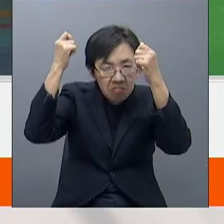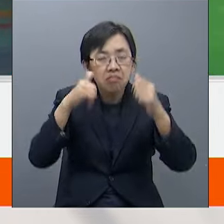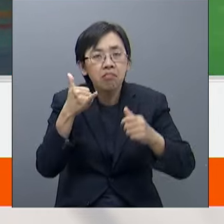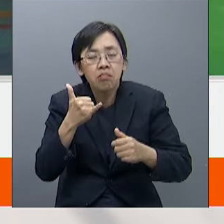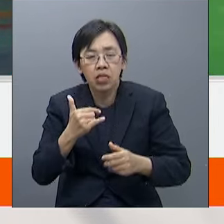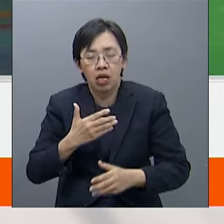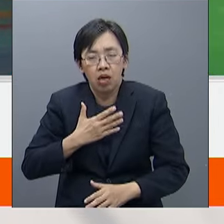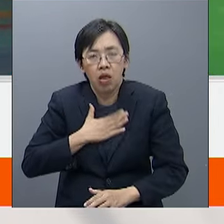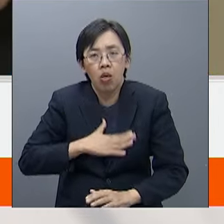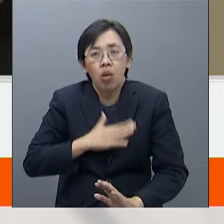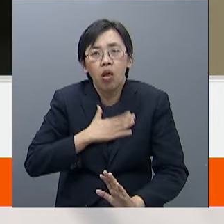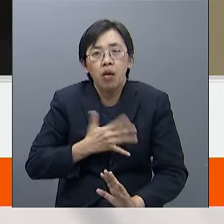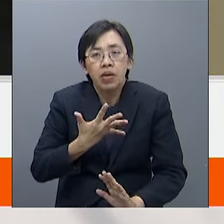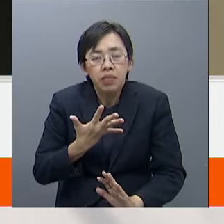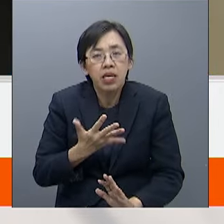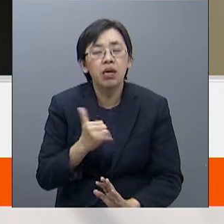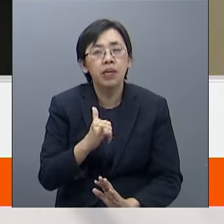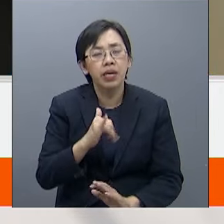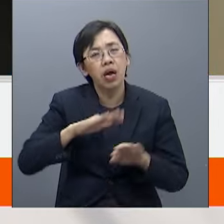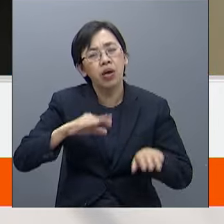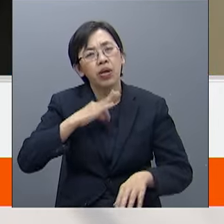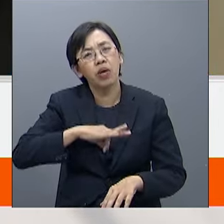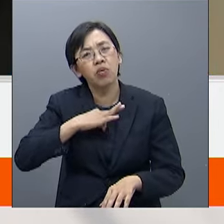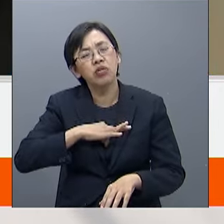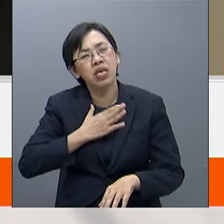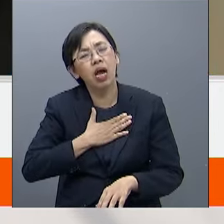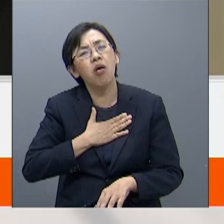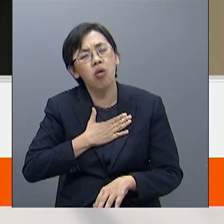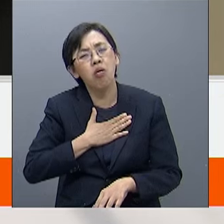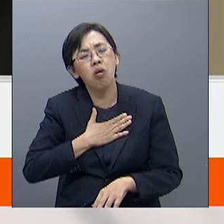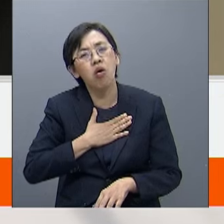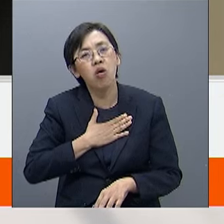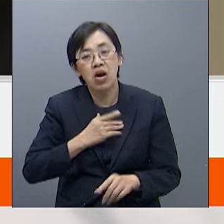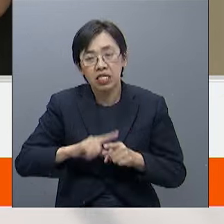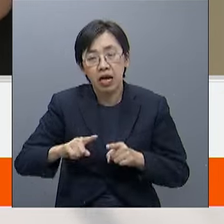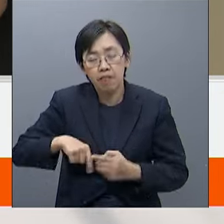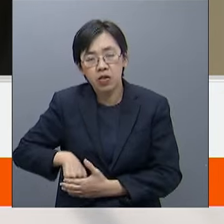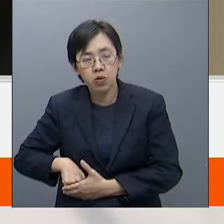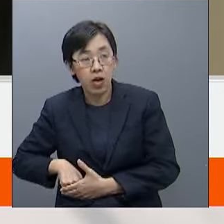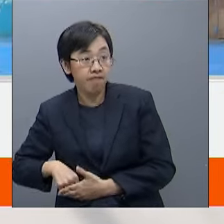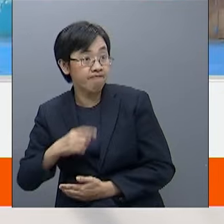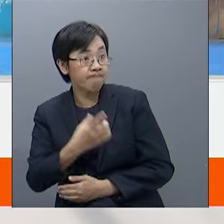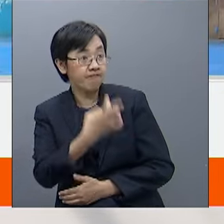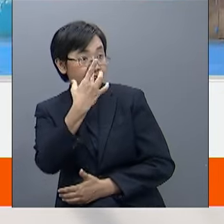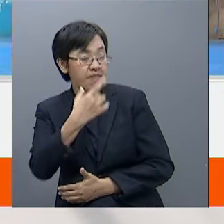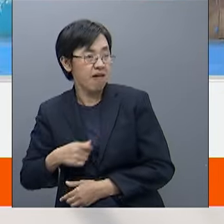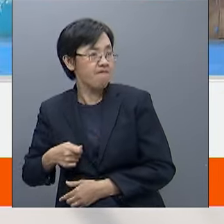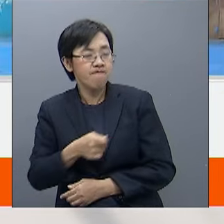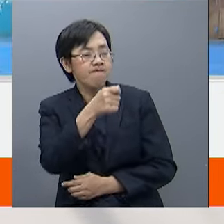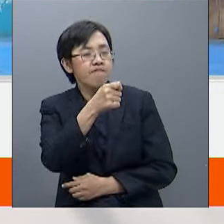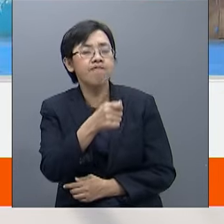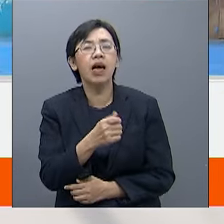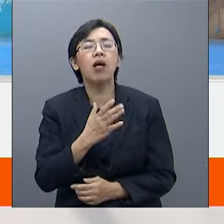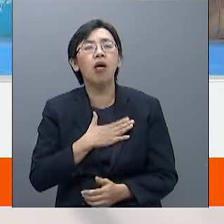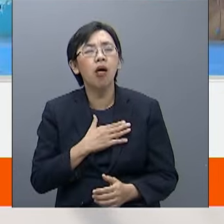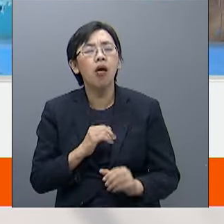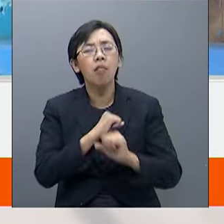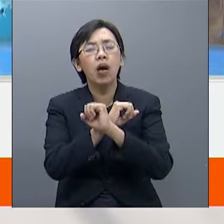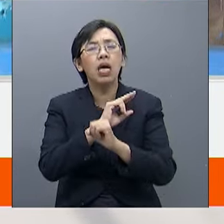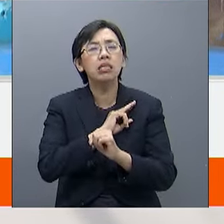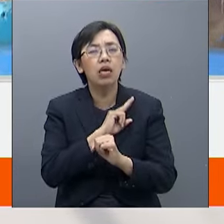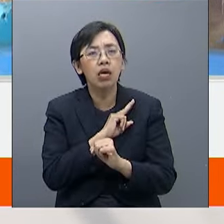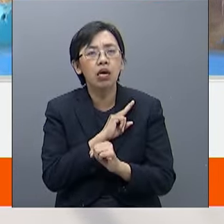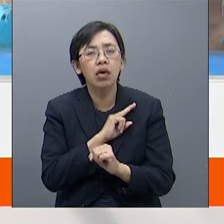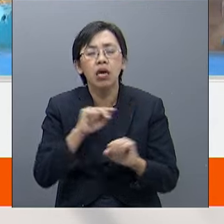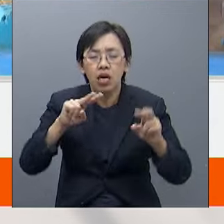ติเนี่ยอาจจะทำให้เขารู้สึกว่าเขาเป็นทางเดียวที่ทำให้เขารอดนั้นการตรวจอาวุธหรือการสุ่มตรวจห